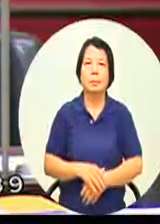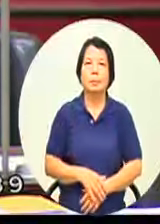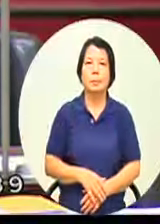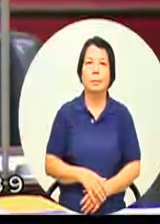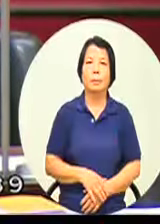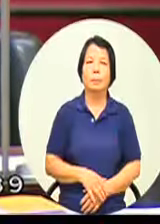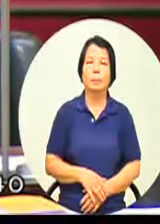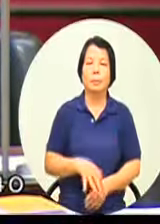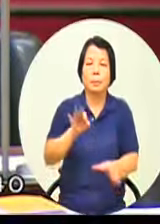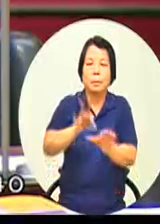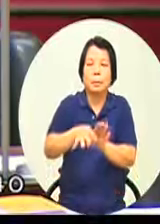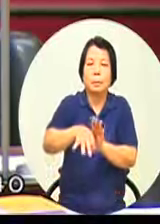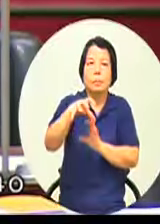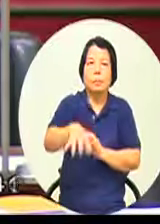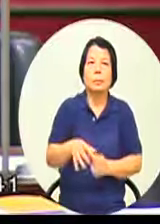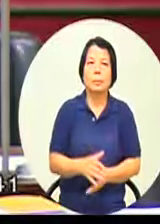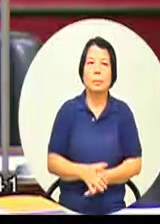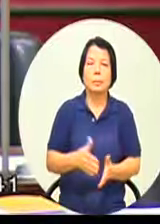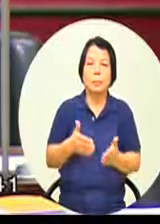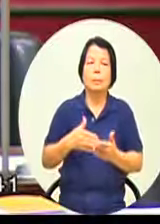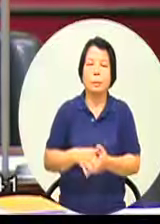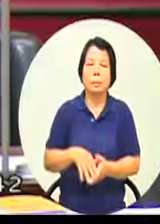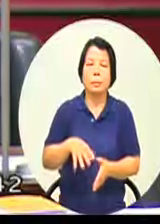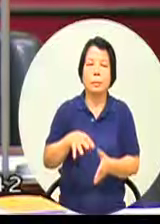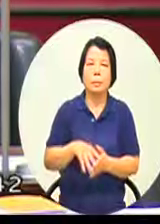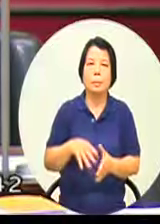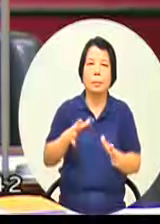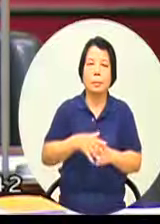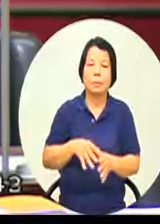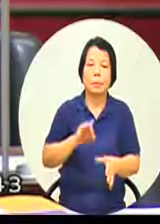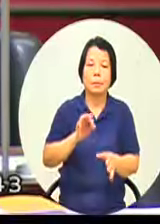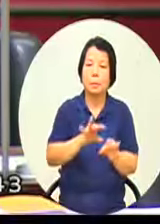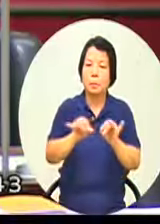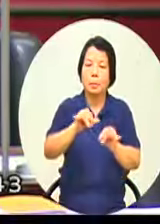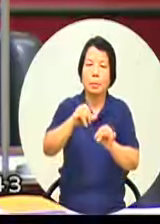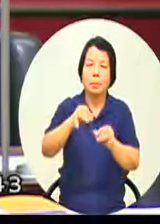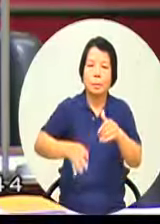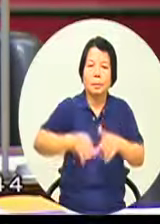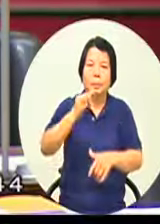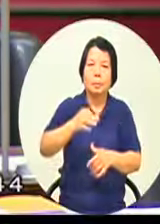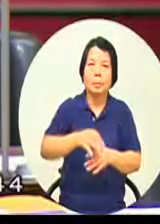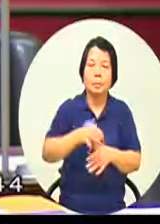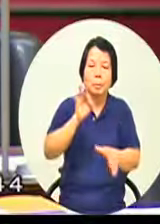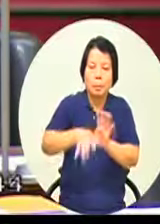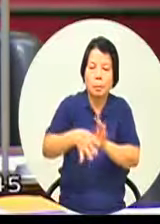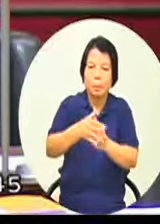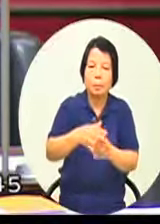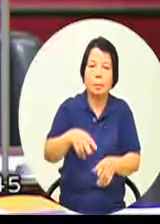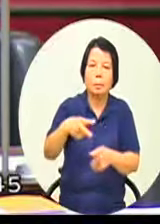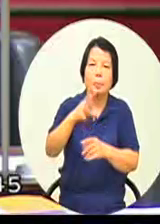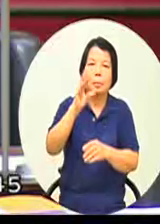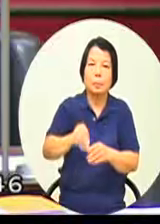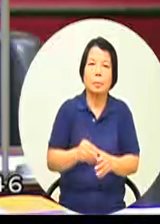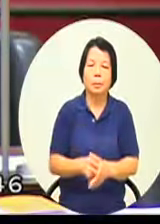那个税捐处，税捐处又要给他抽什么？抽地价税，2万块，两分地，